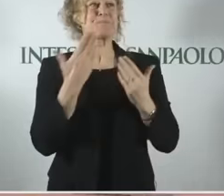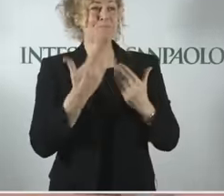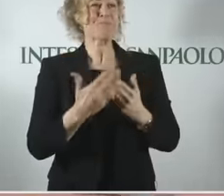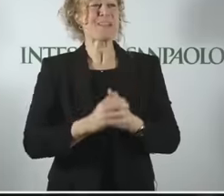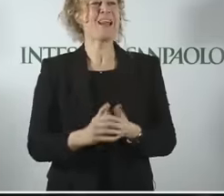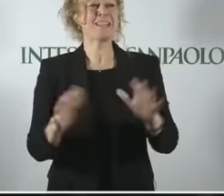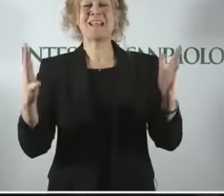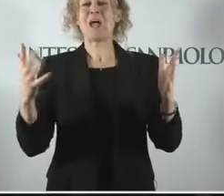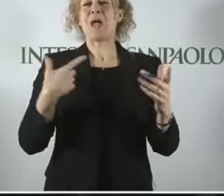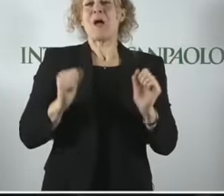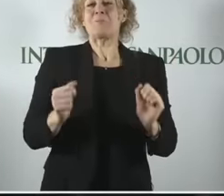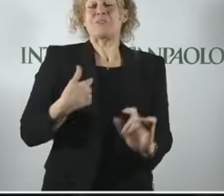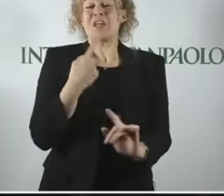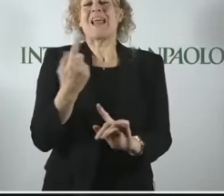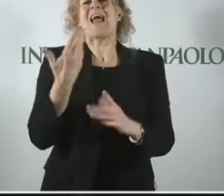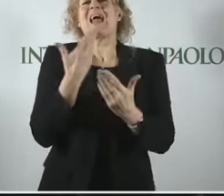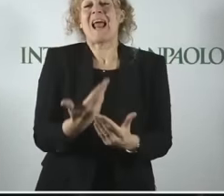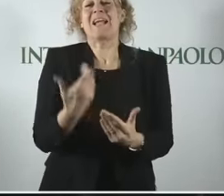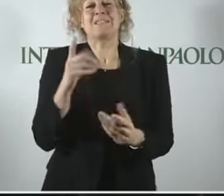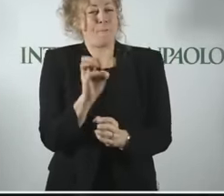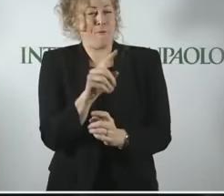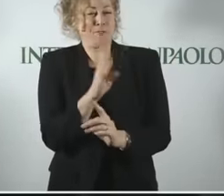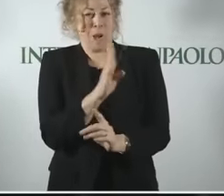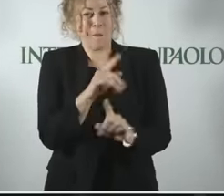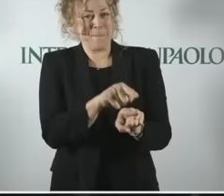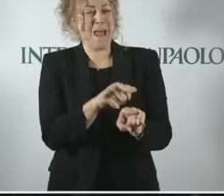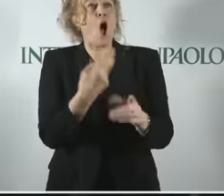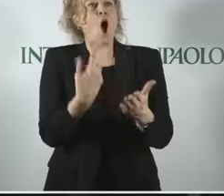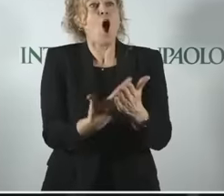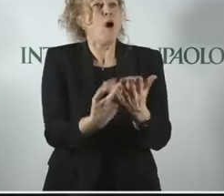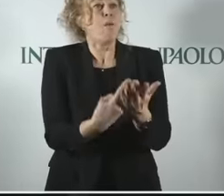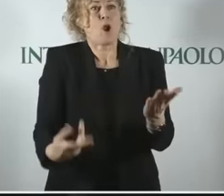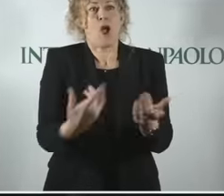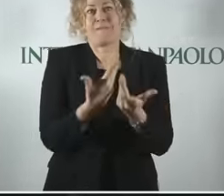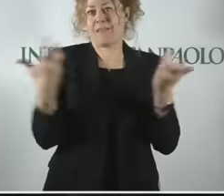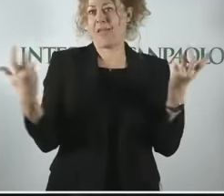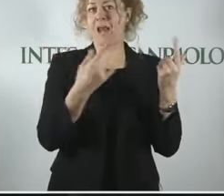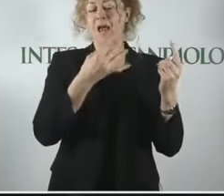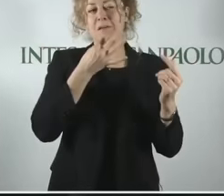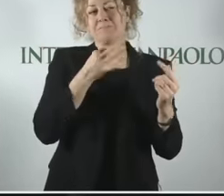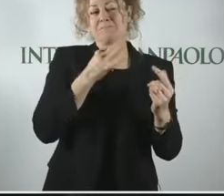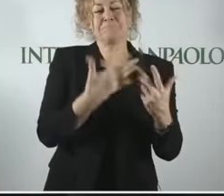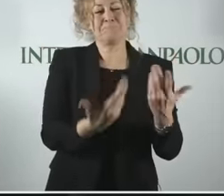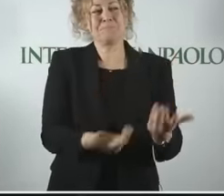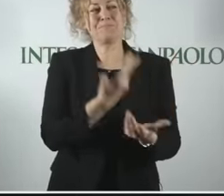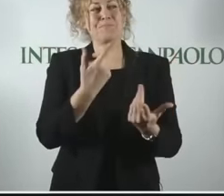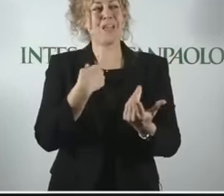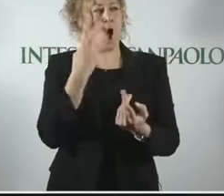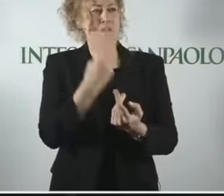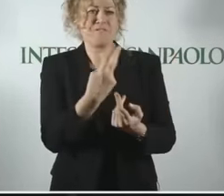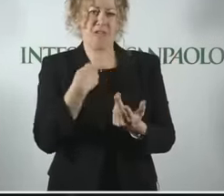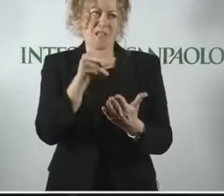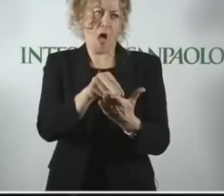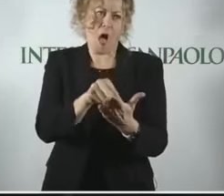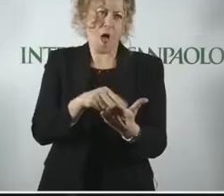oltre oltre a ringraziare il professor Barbero che ha dato prova di una capacità perché io io li vedo i suoi